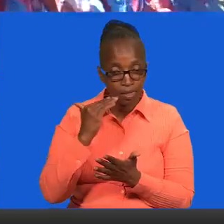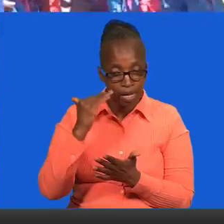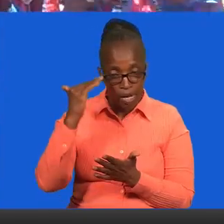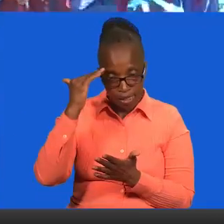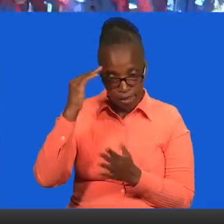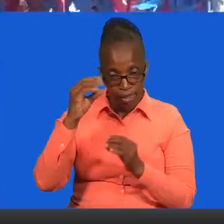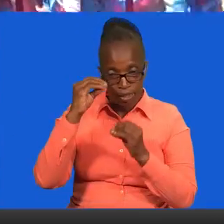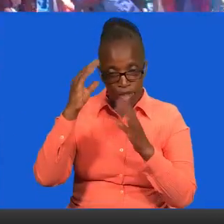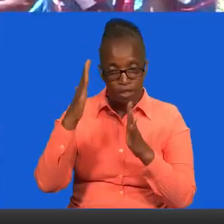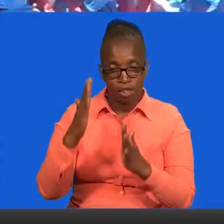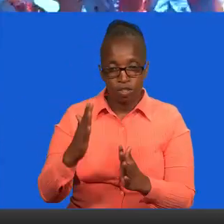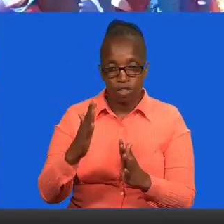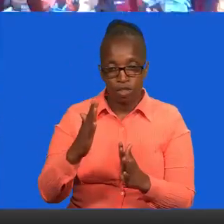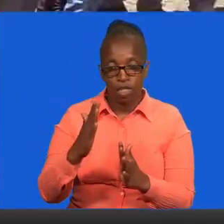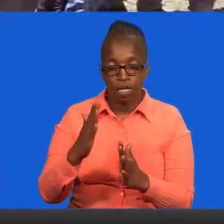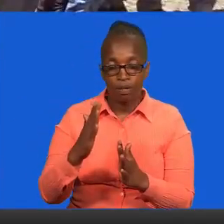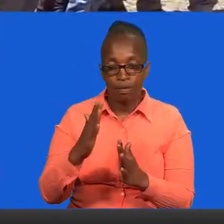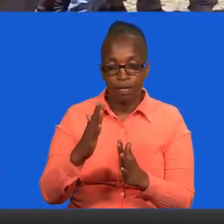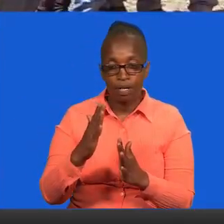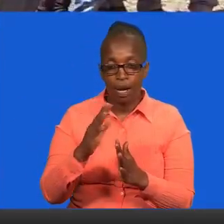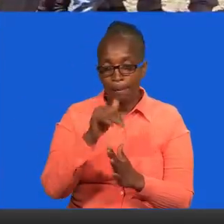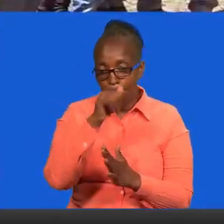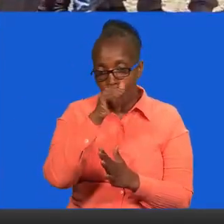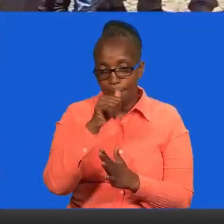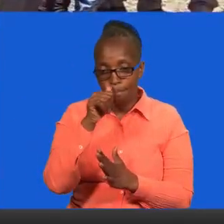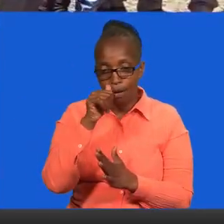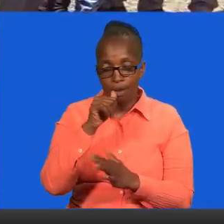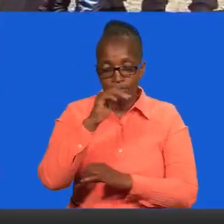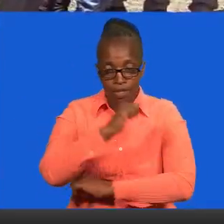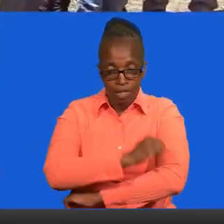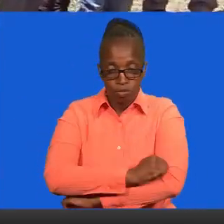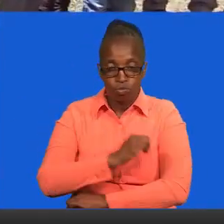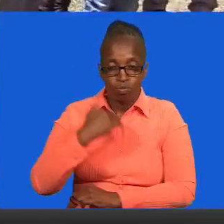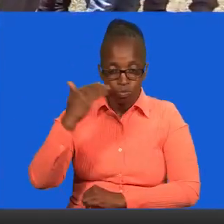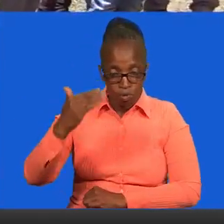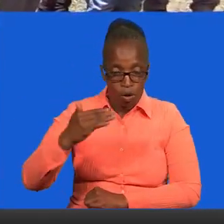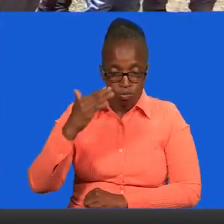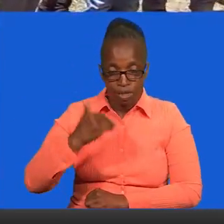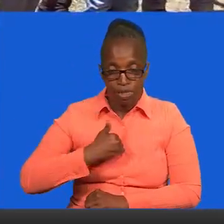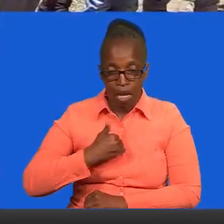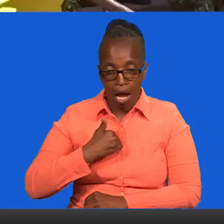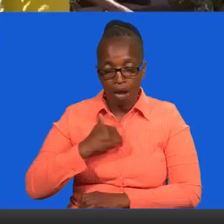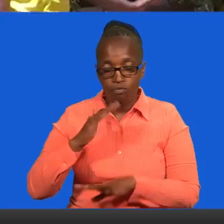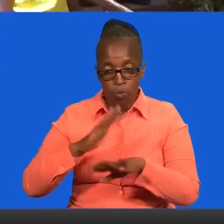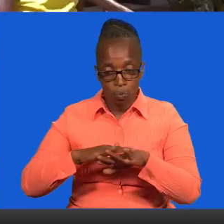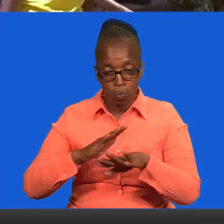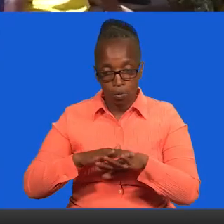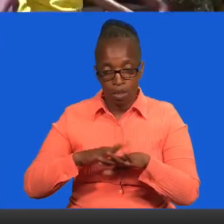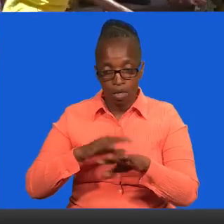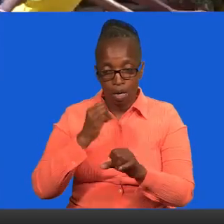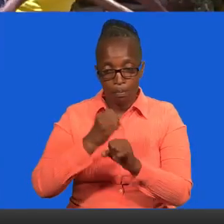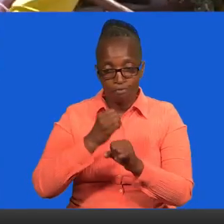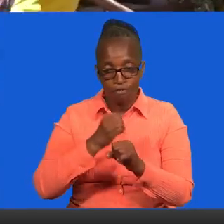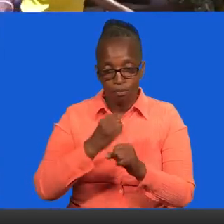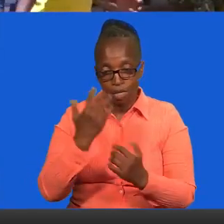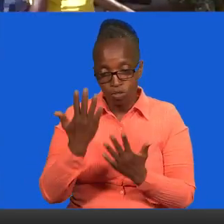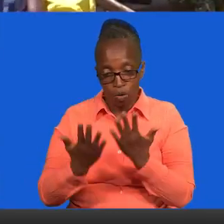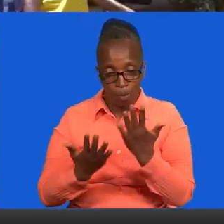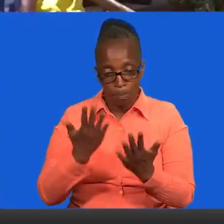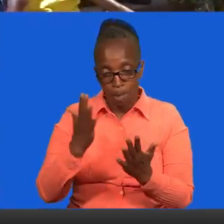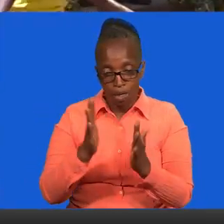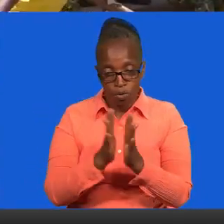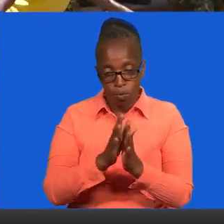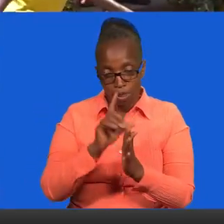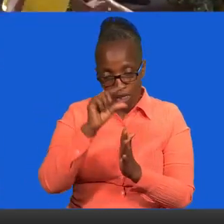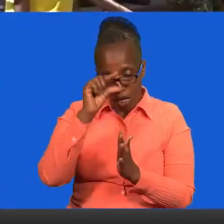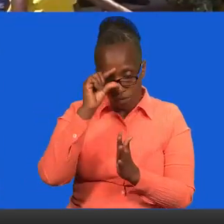Kulingana na mkurugenzi wa shule ya Baina Academy na Nchalo, shule za kibinafsi huwa na matokeo bora zikilinganishwa na zile za umma